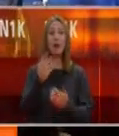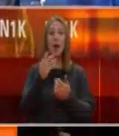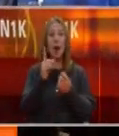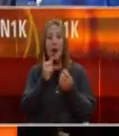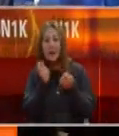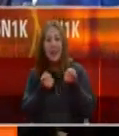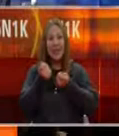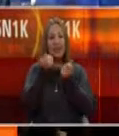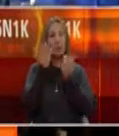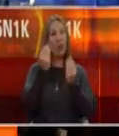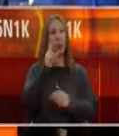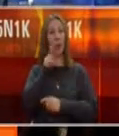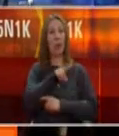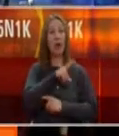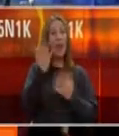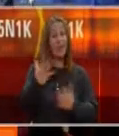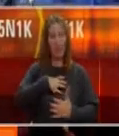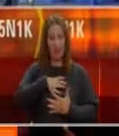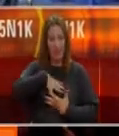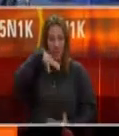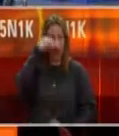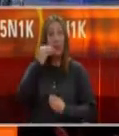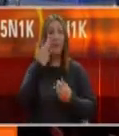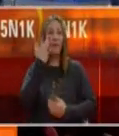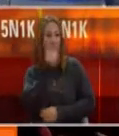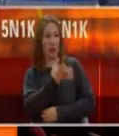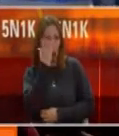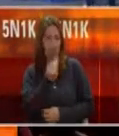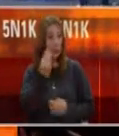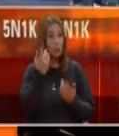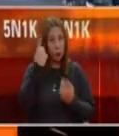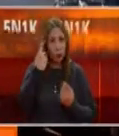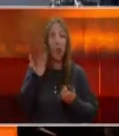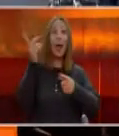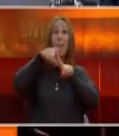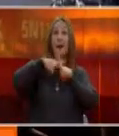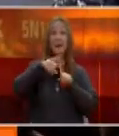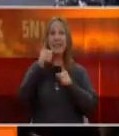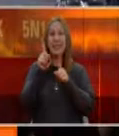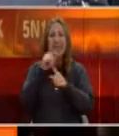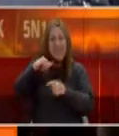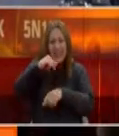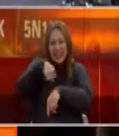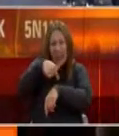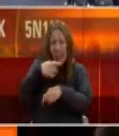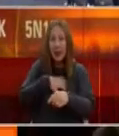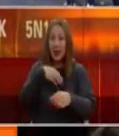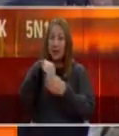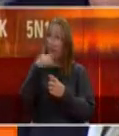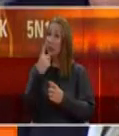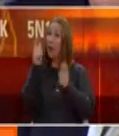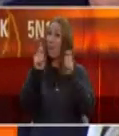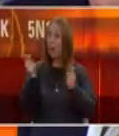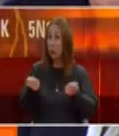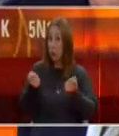olarak kullanıyoruz. Hem kendi bedenlerinin farkına varmasını sağlıyoruz. Hem kısa zamanda kendisi için bir şey